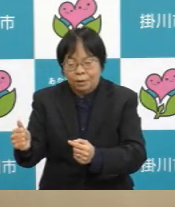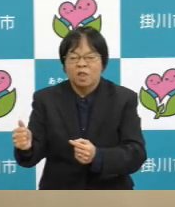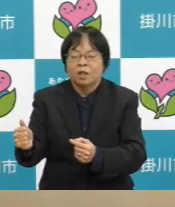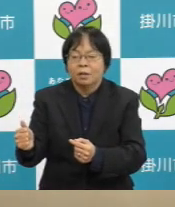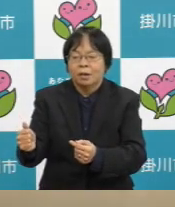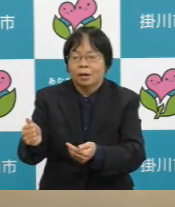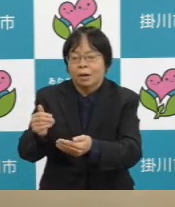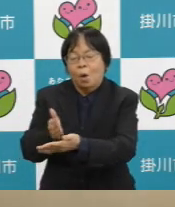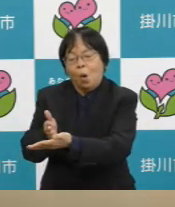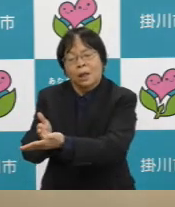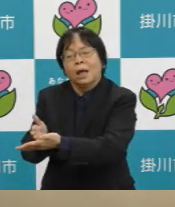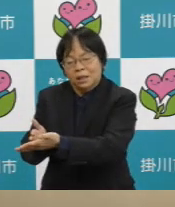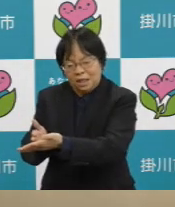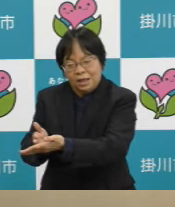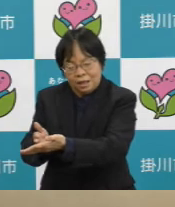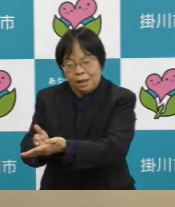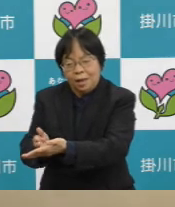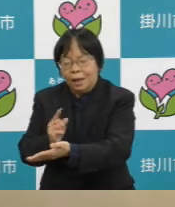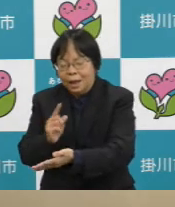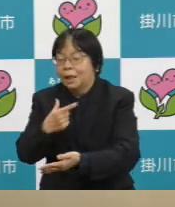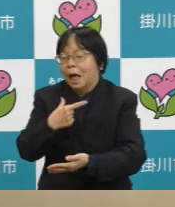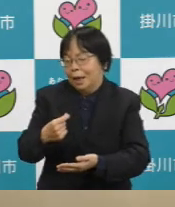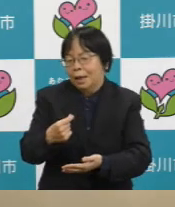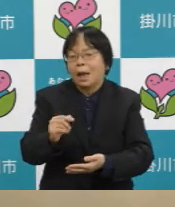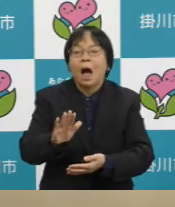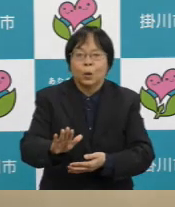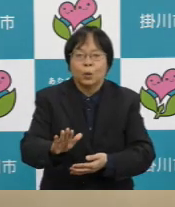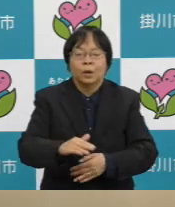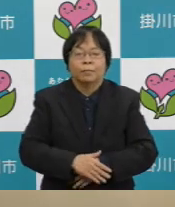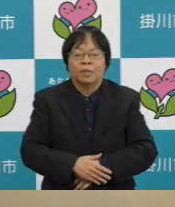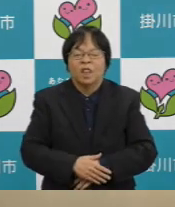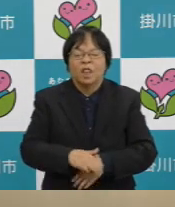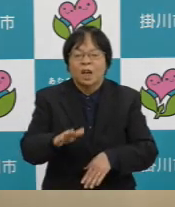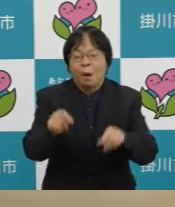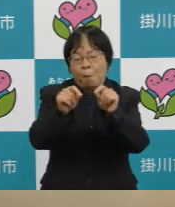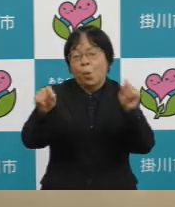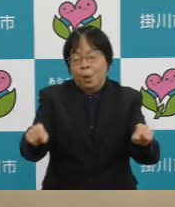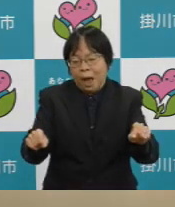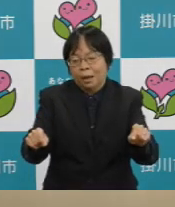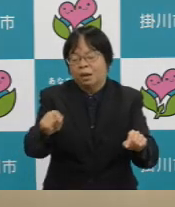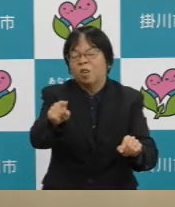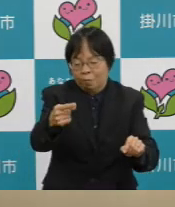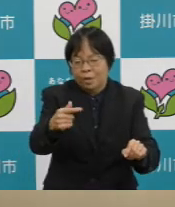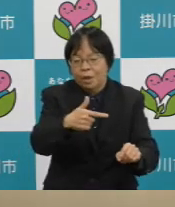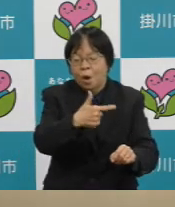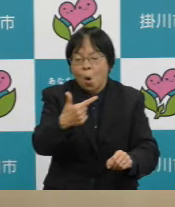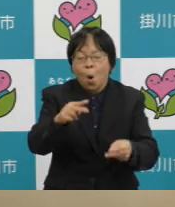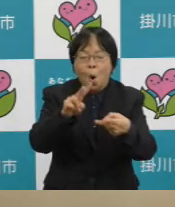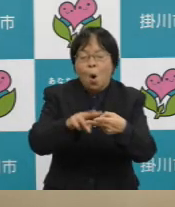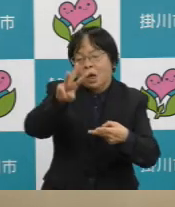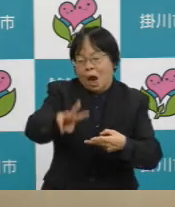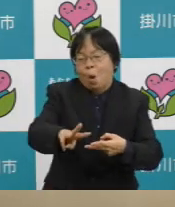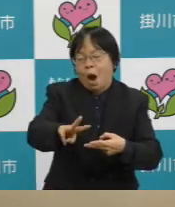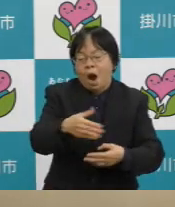伝えておきたい、あるいは言っておきたいということは、やっぱりあの今問題になっておりますけれども、大井川の水の